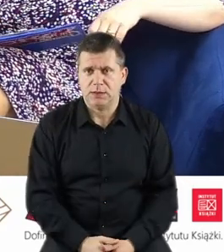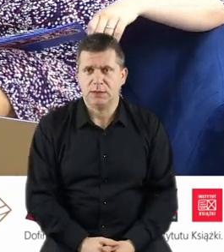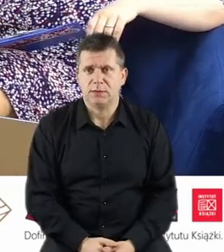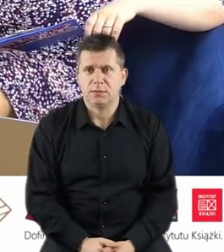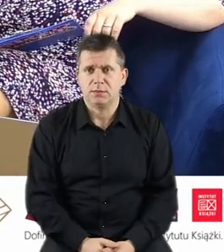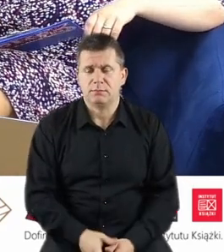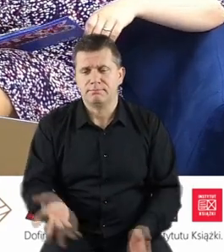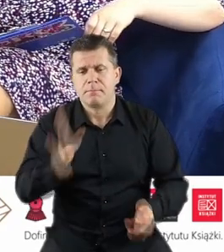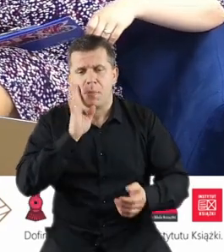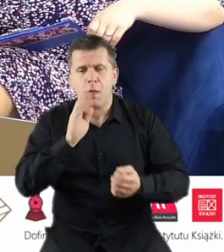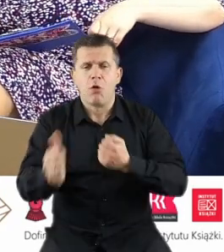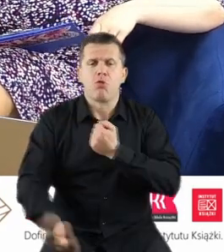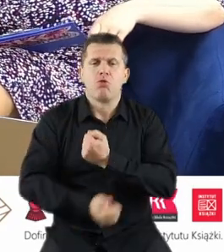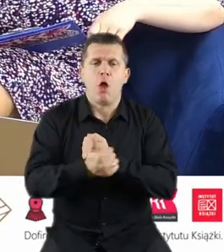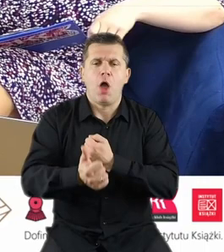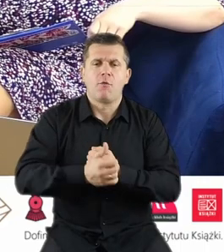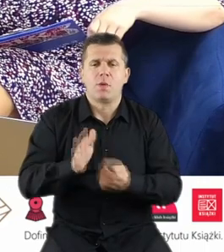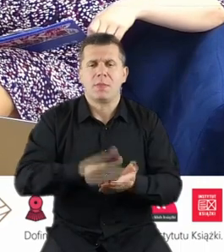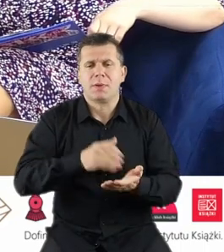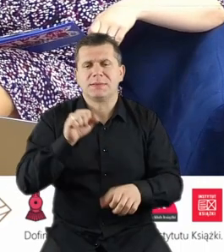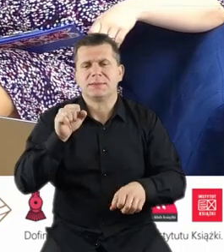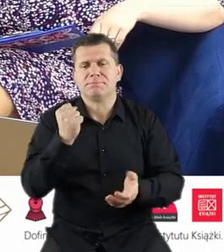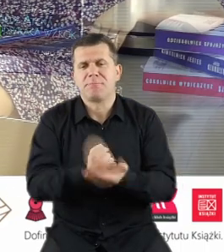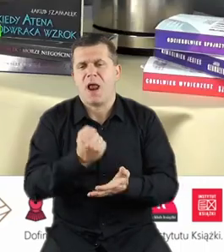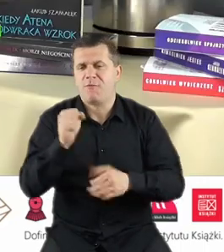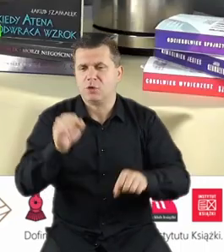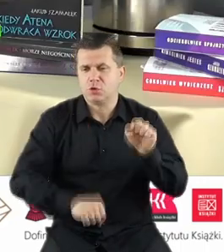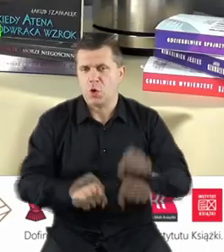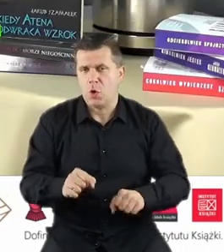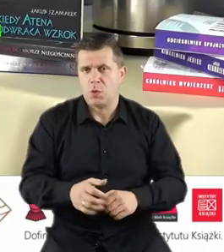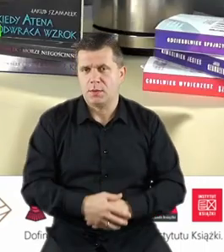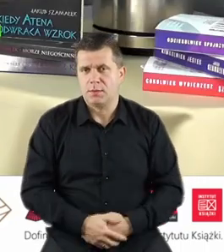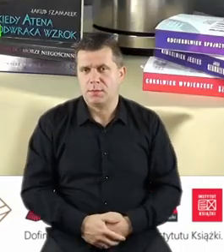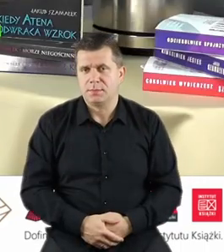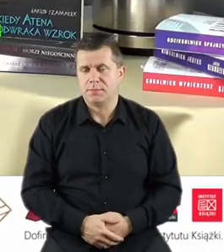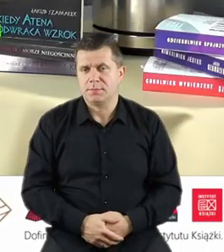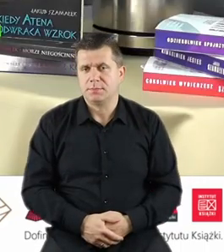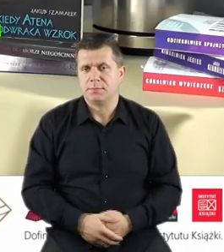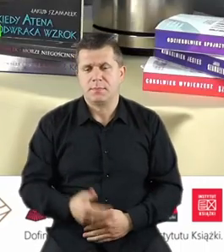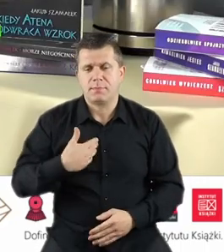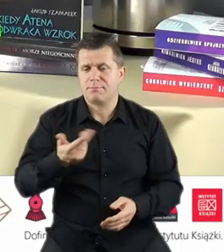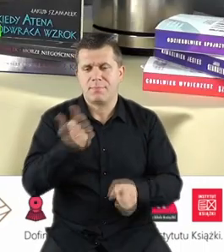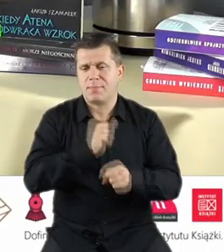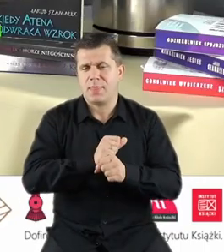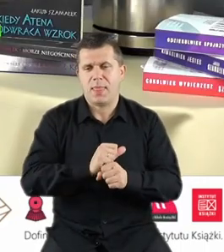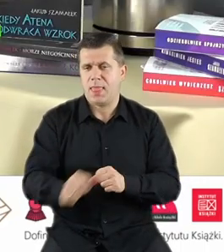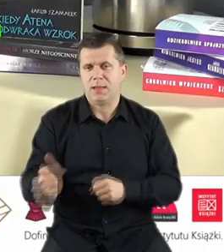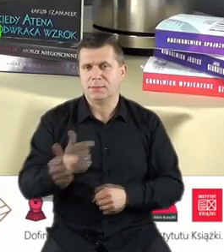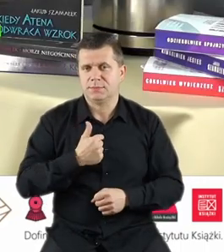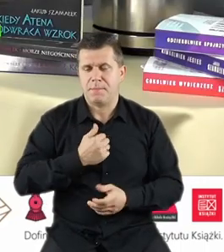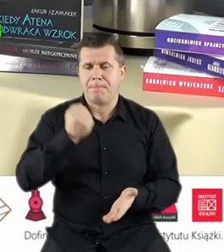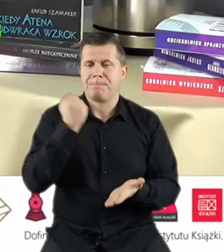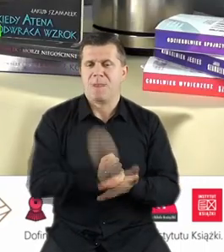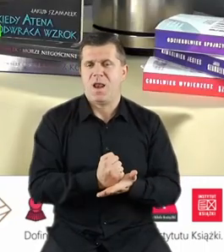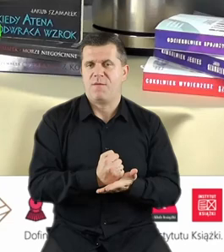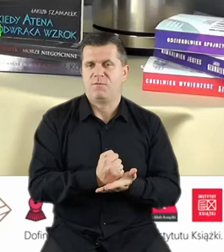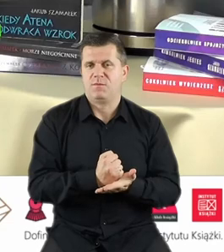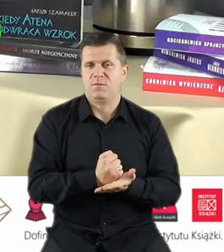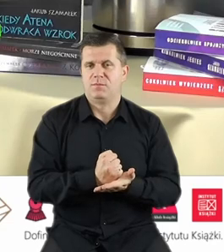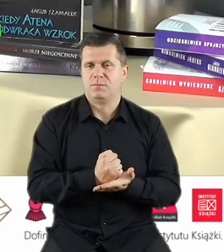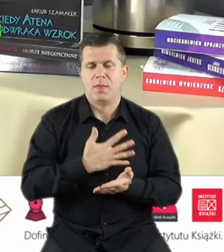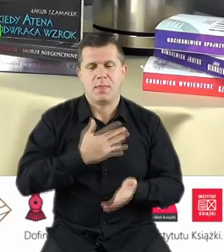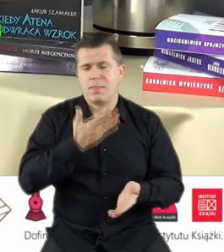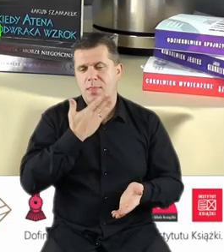dowód poszlakowy w sprawach sądowych. No to jest ciekawe pytanie. Ja nie jestem prawnikiem, ani nie mam